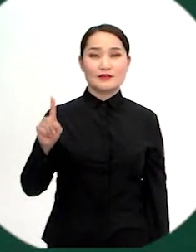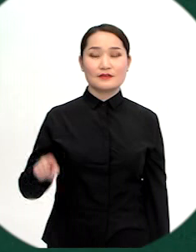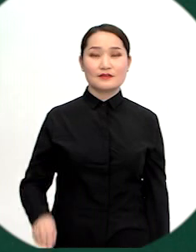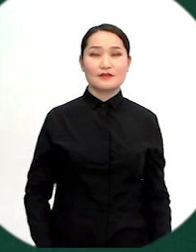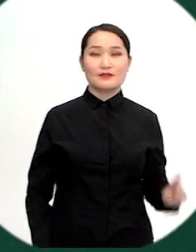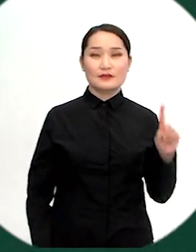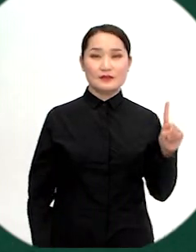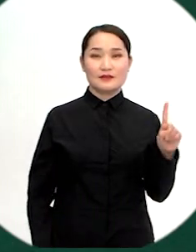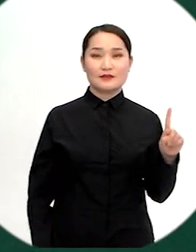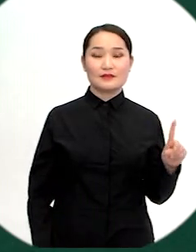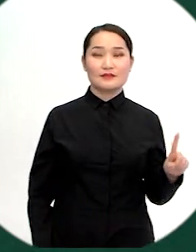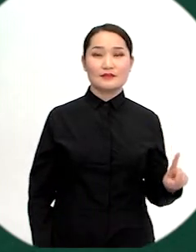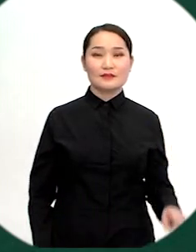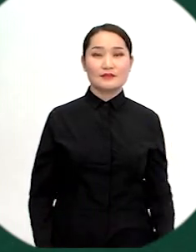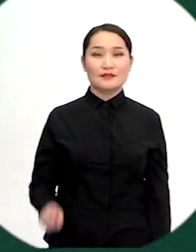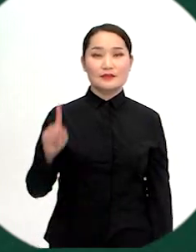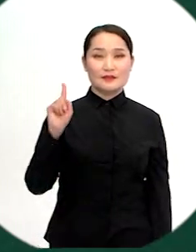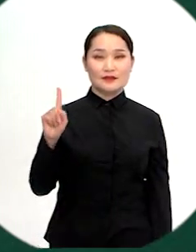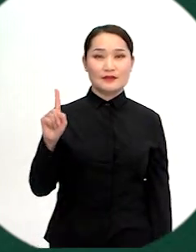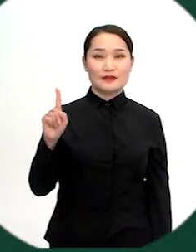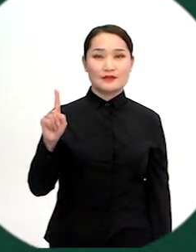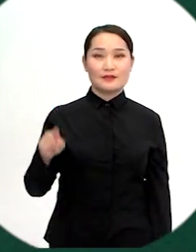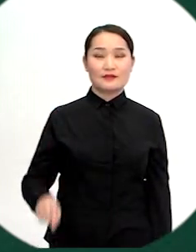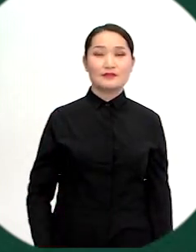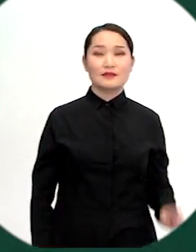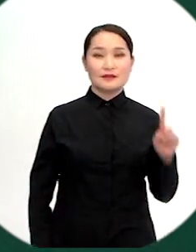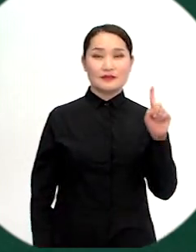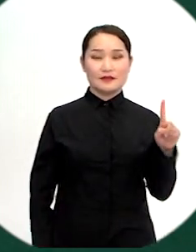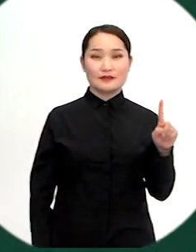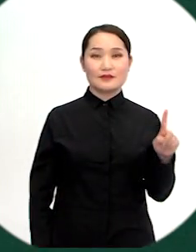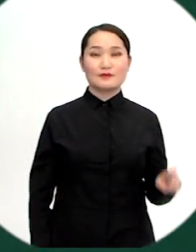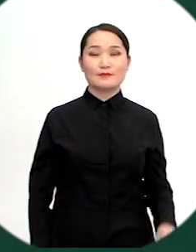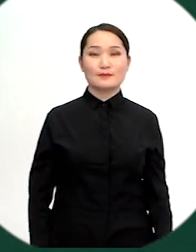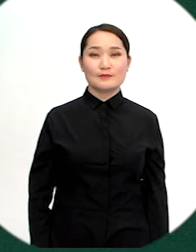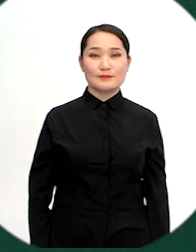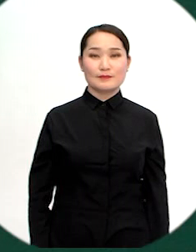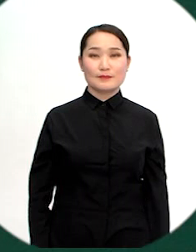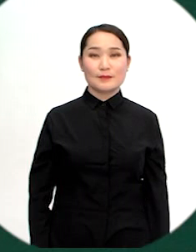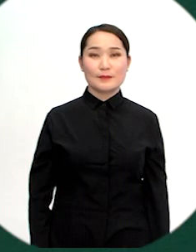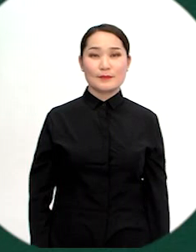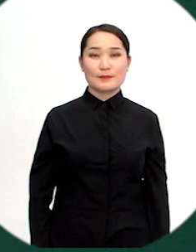1, 1, 1, 1.